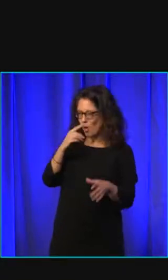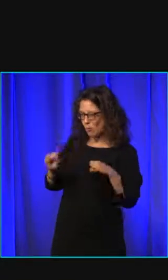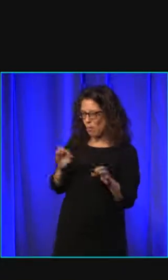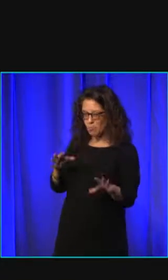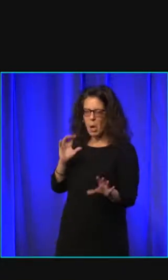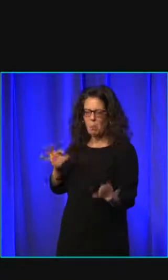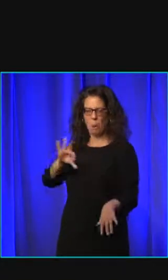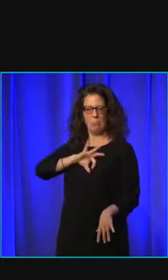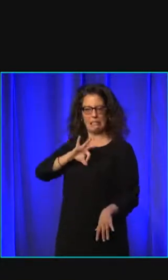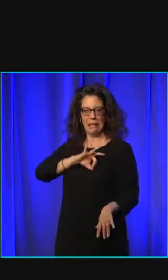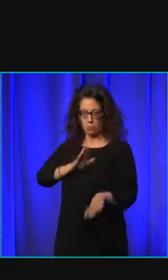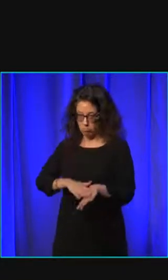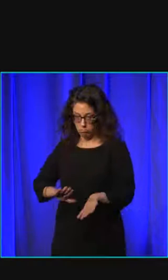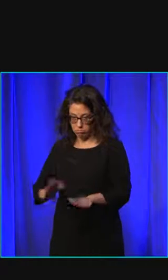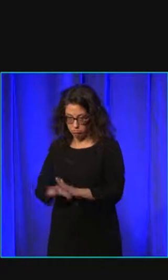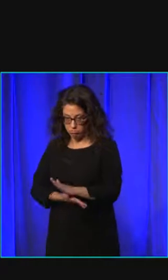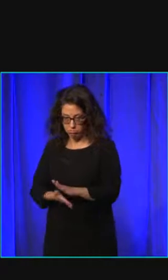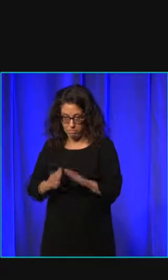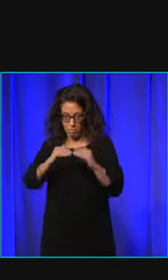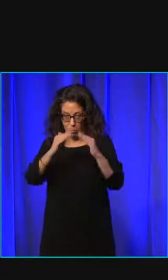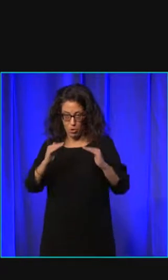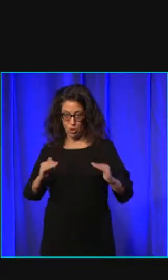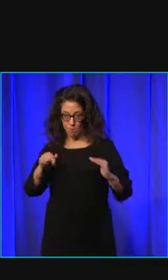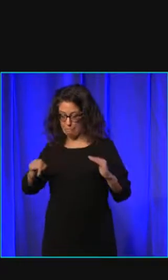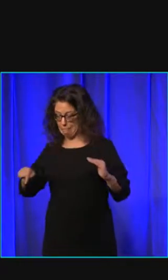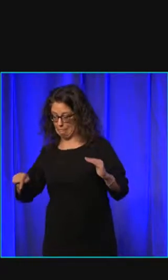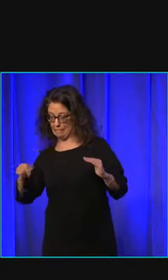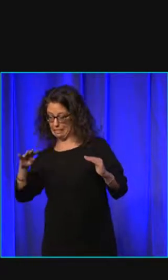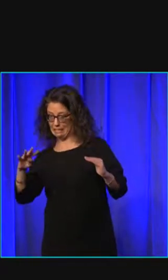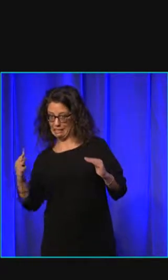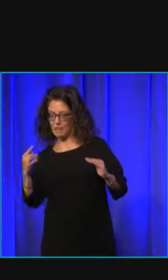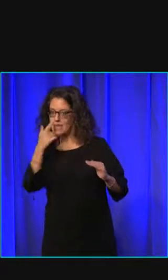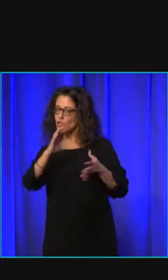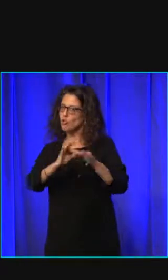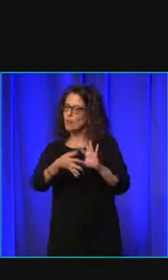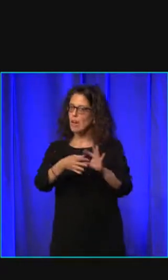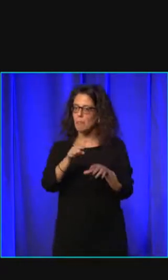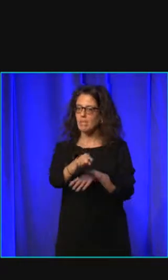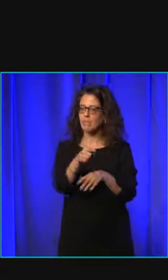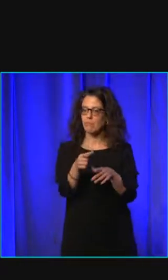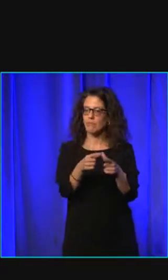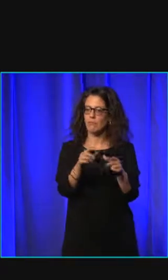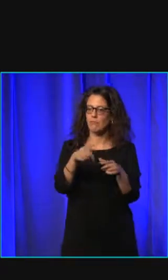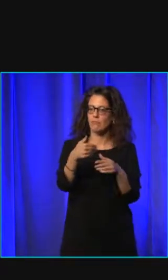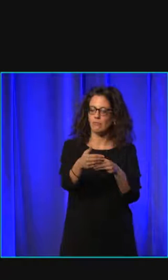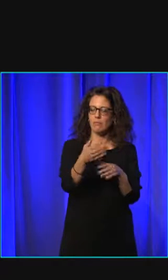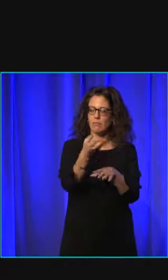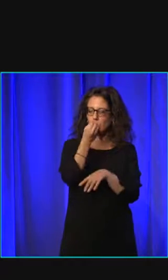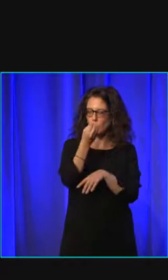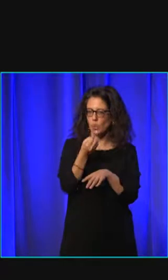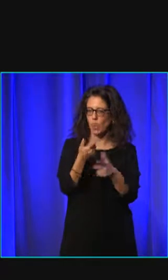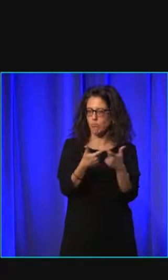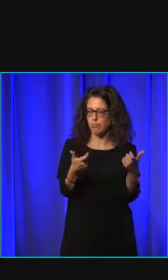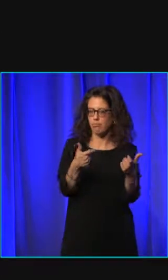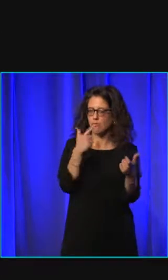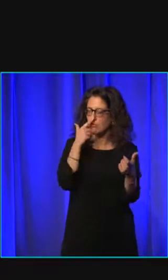fini malheureusement au pied du podium, mais je pense que Jeux Olympiques de Tokyo ait la forte chance cette fois-ci de monter sur le podium. Et